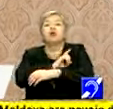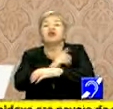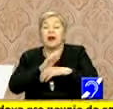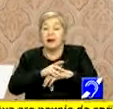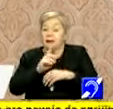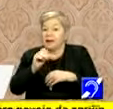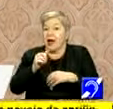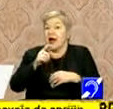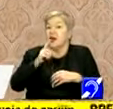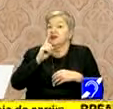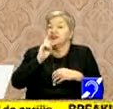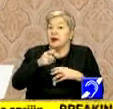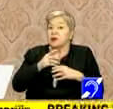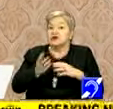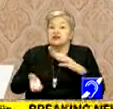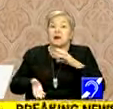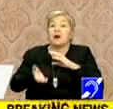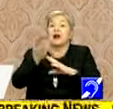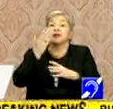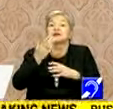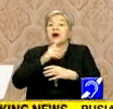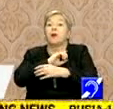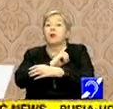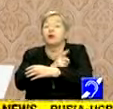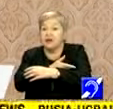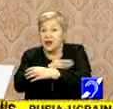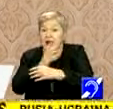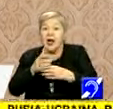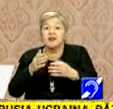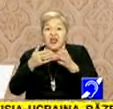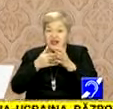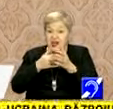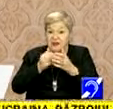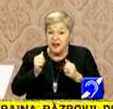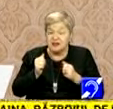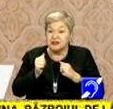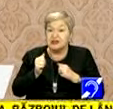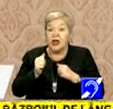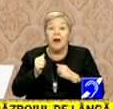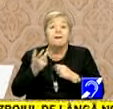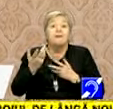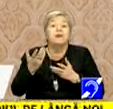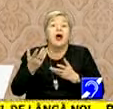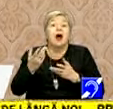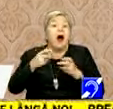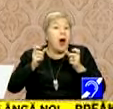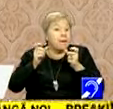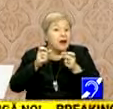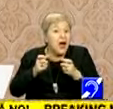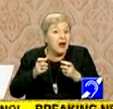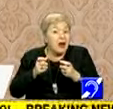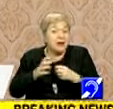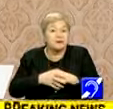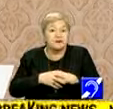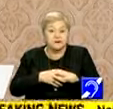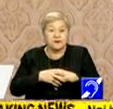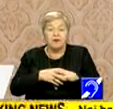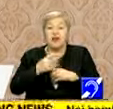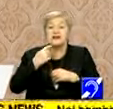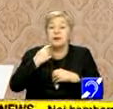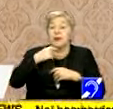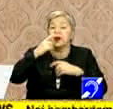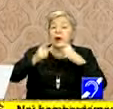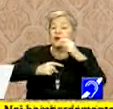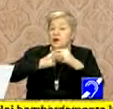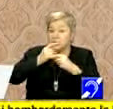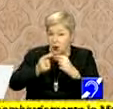trebuie să-și întărească capacitățile și pe plan al apărării și pe planul apărării. Săptămâna viitoare